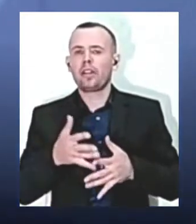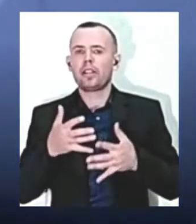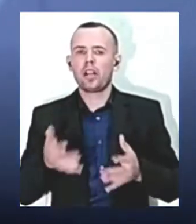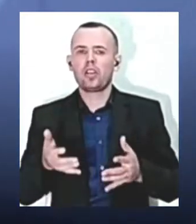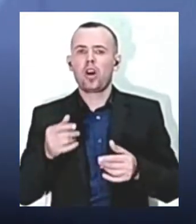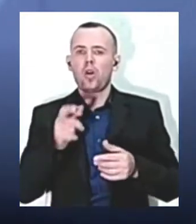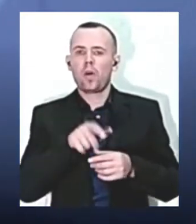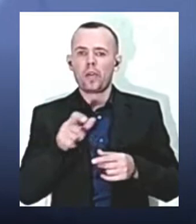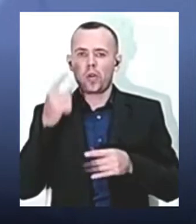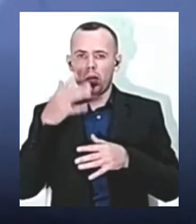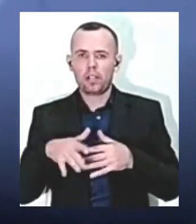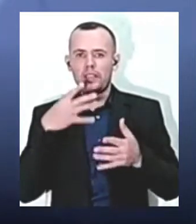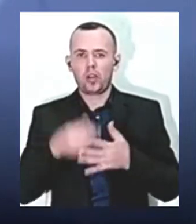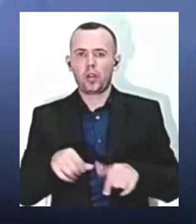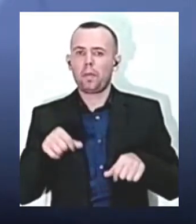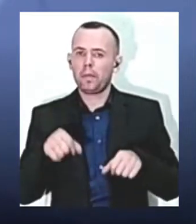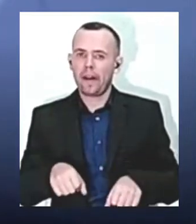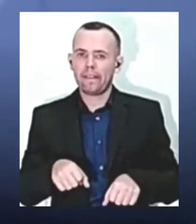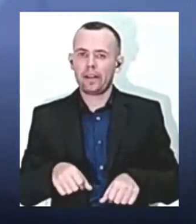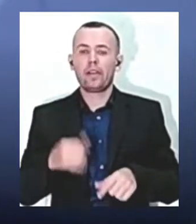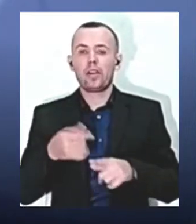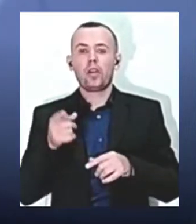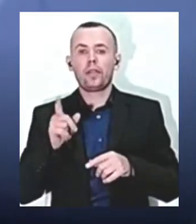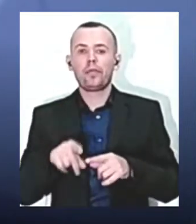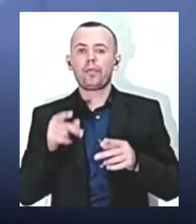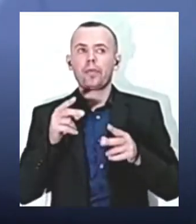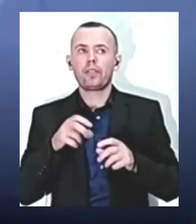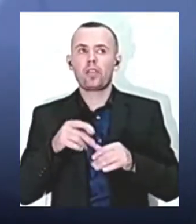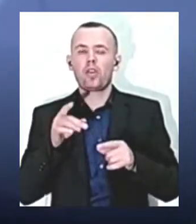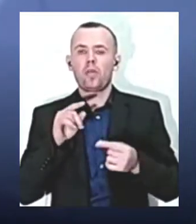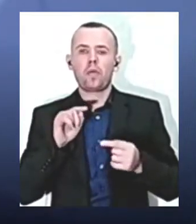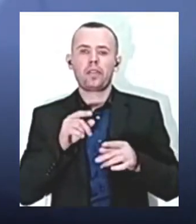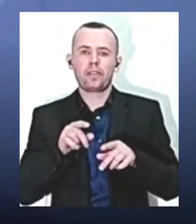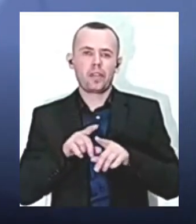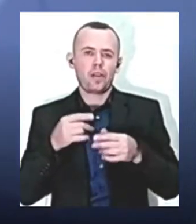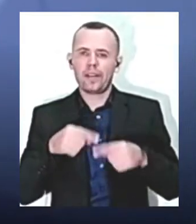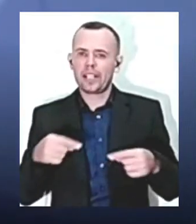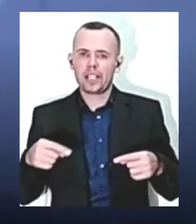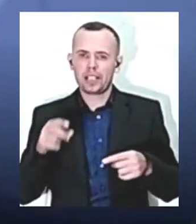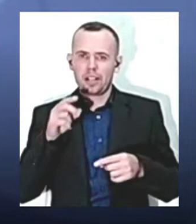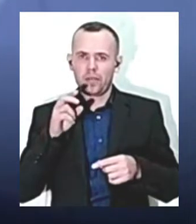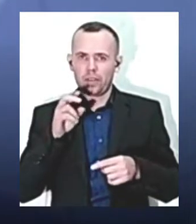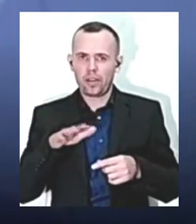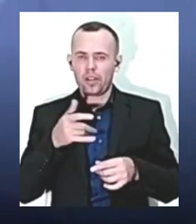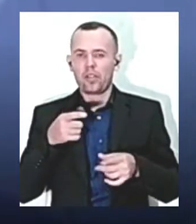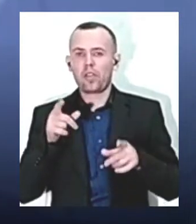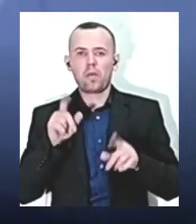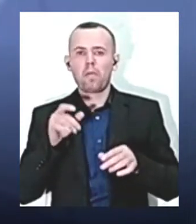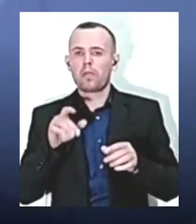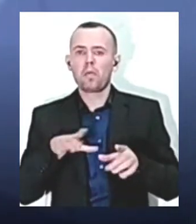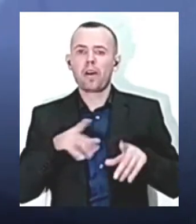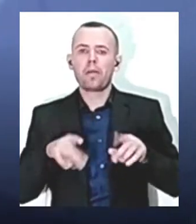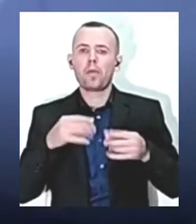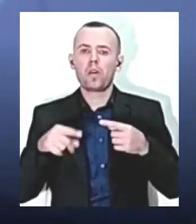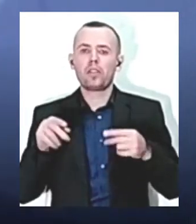права. І подібні дослідження, до речі, проводяться в різних країнах, і тут ми можемо навіть порівнювати, чим